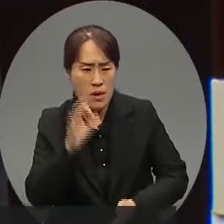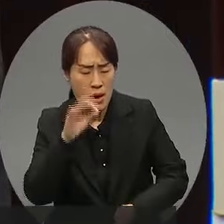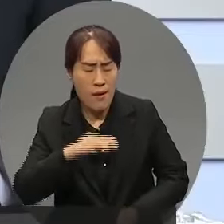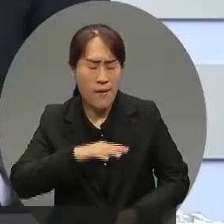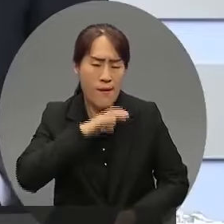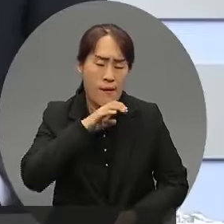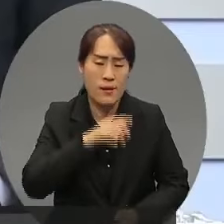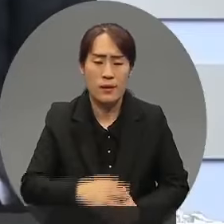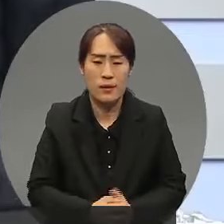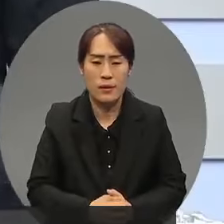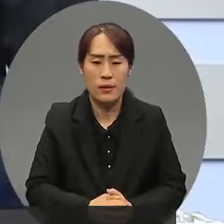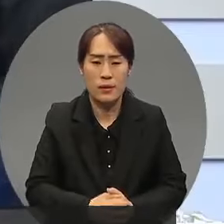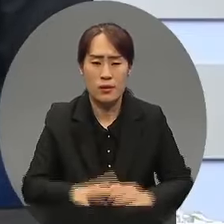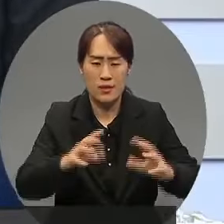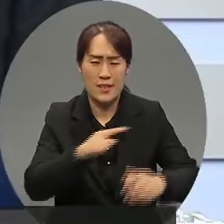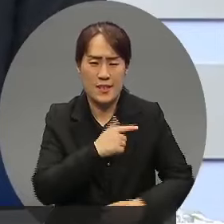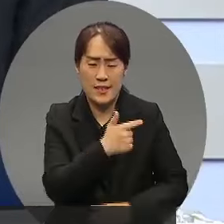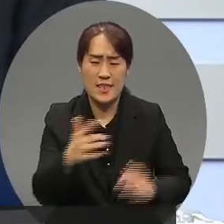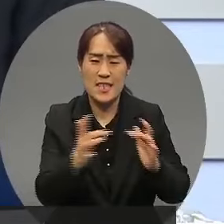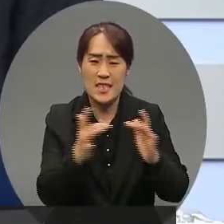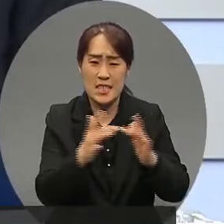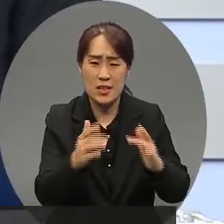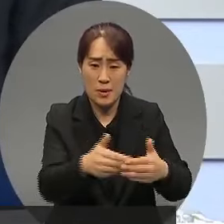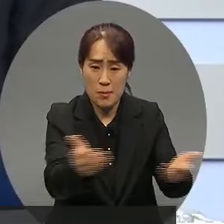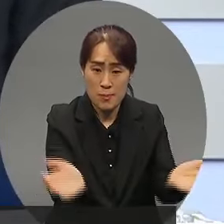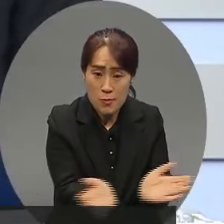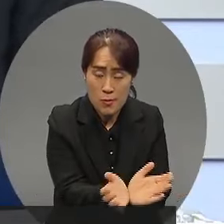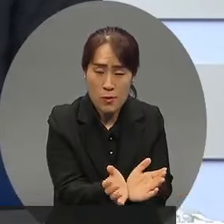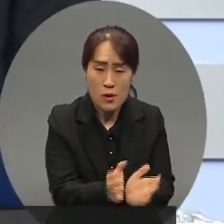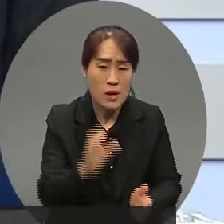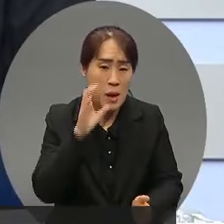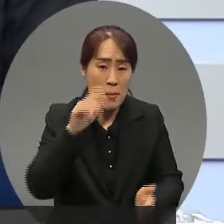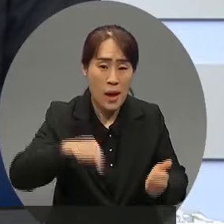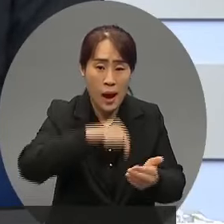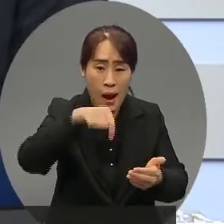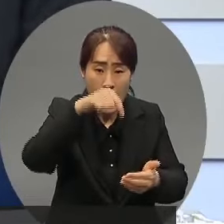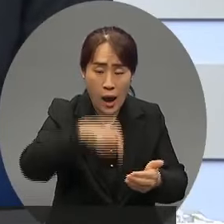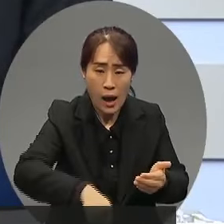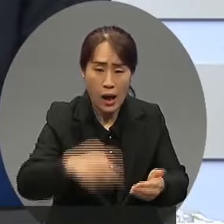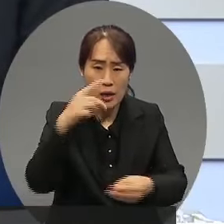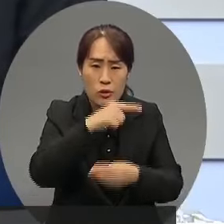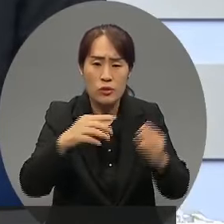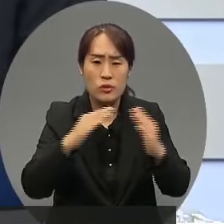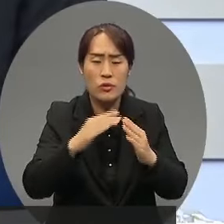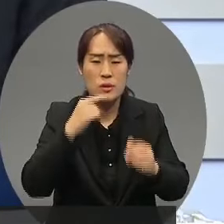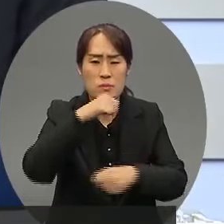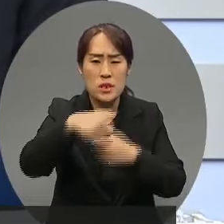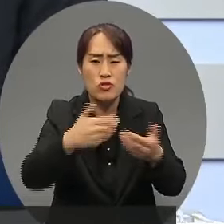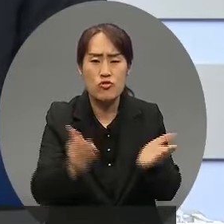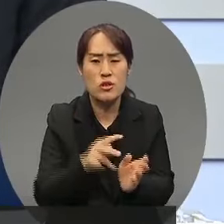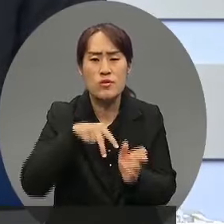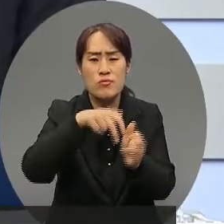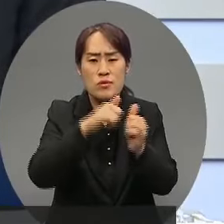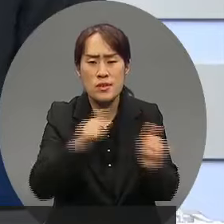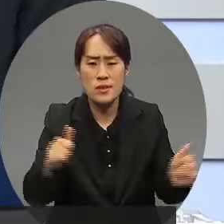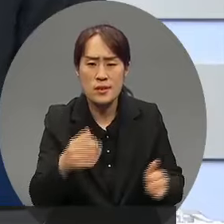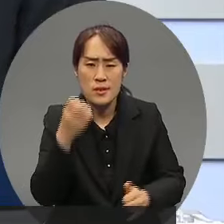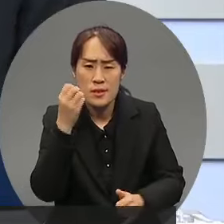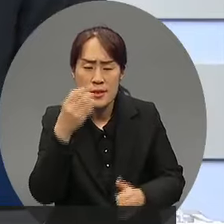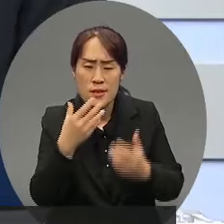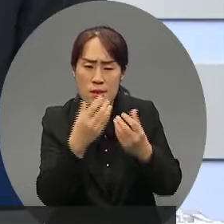반발했습니다 국내에서 가장큰 인터넷 커뮤니티 사이트 중 한곳에 민주당 후보자에 대한 불미스러운